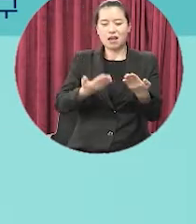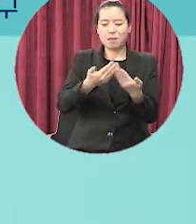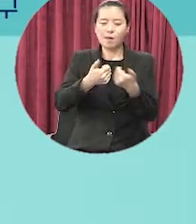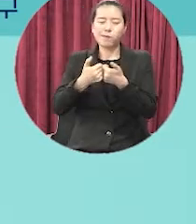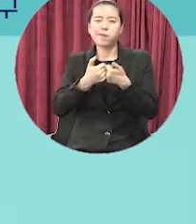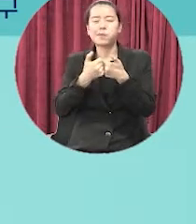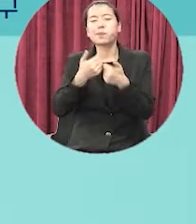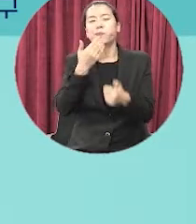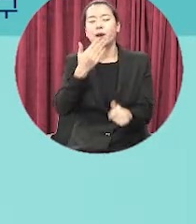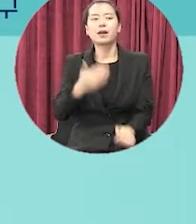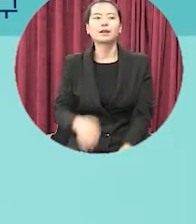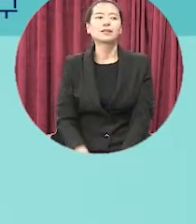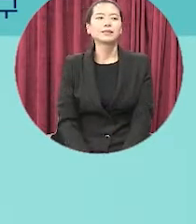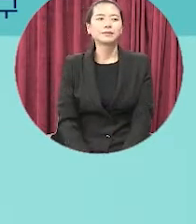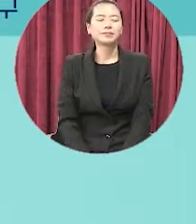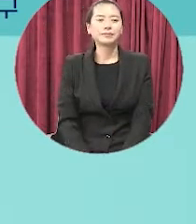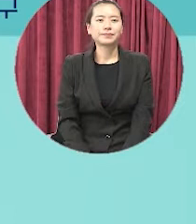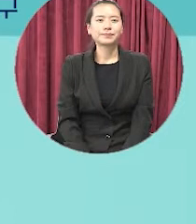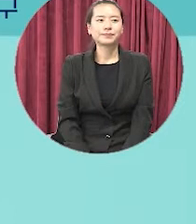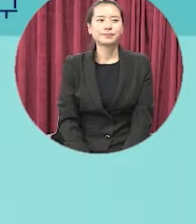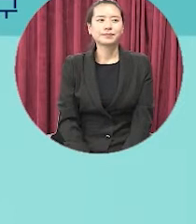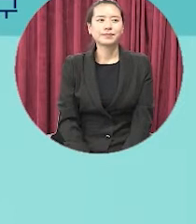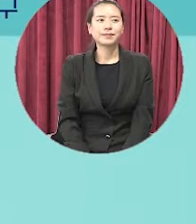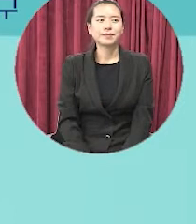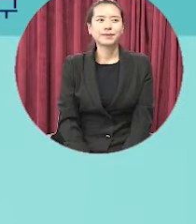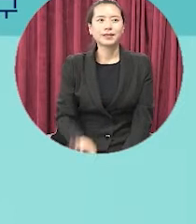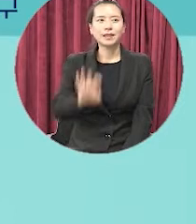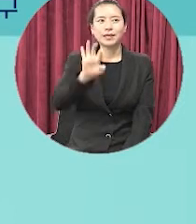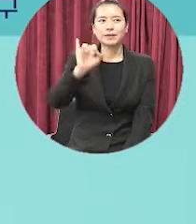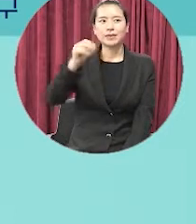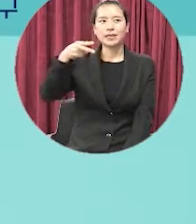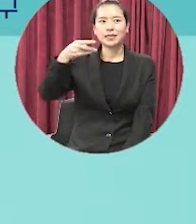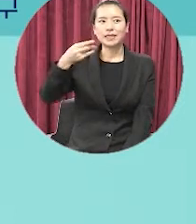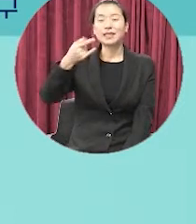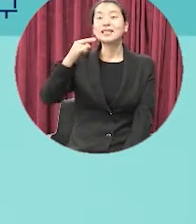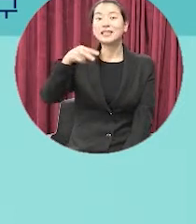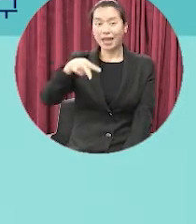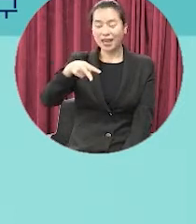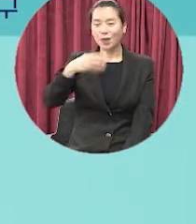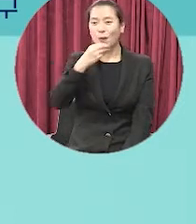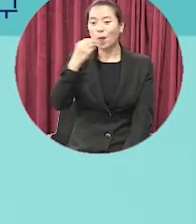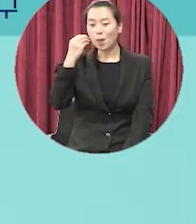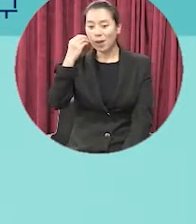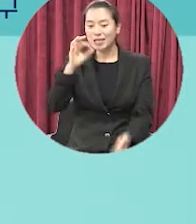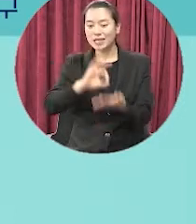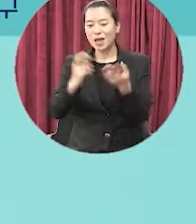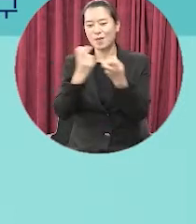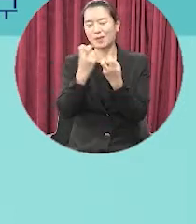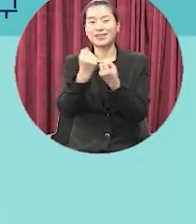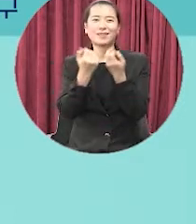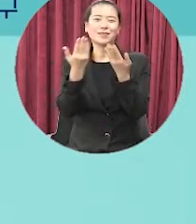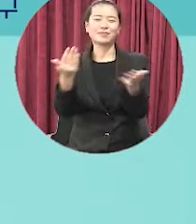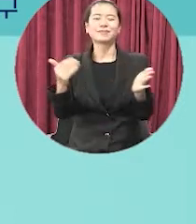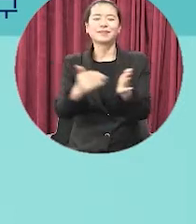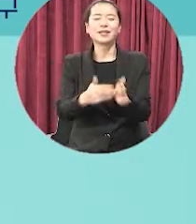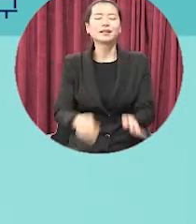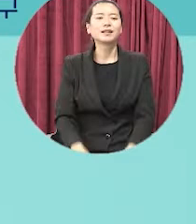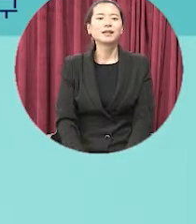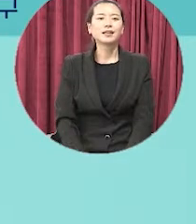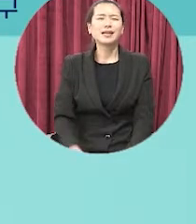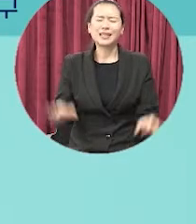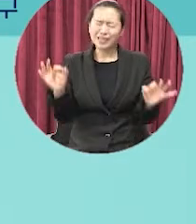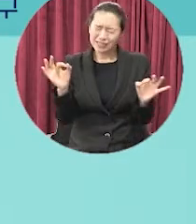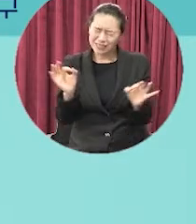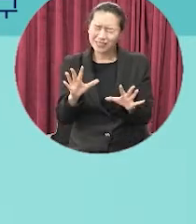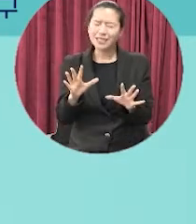진행 하실 수가 있습니다 이상 피던 의 시연 영상을 마무리하겠습니다 경청해 주셔서 감사합니다 근데 그래서 뭐 짧게